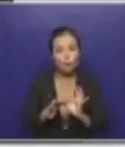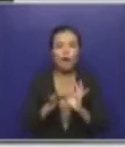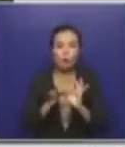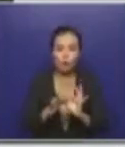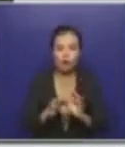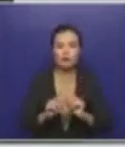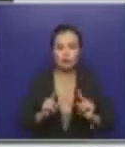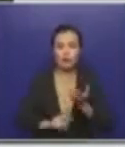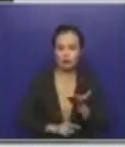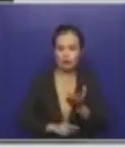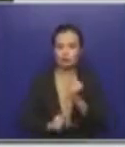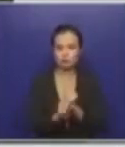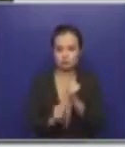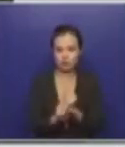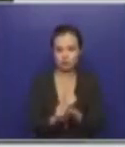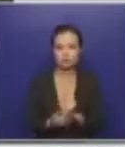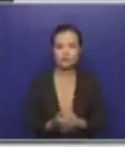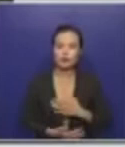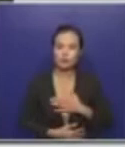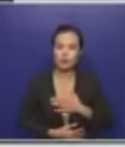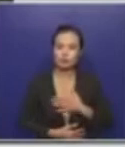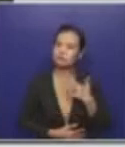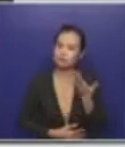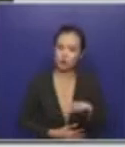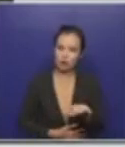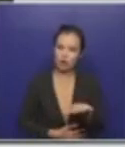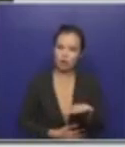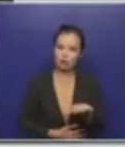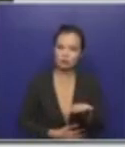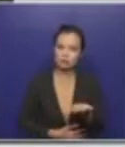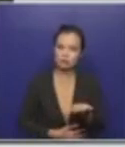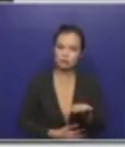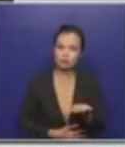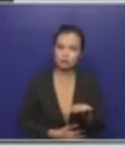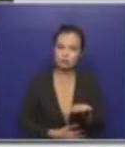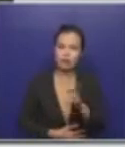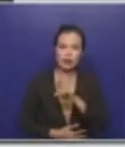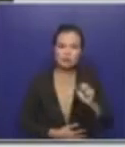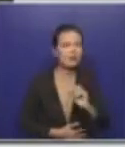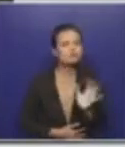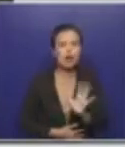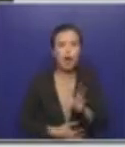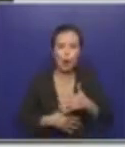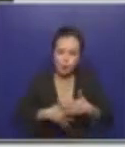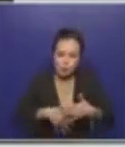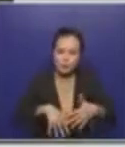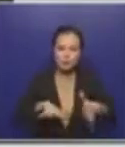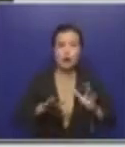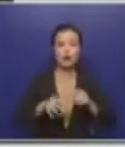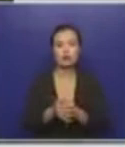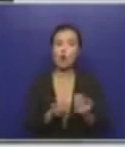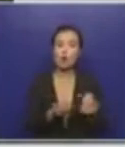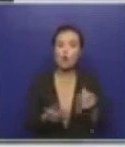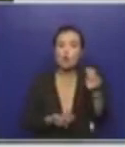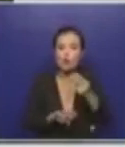ต่สิ่งที่ท่านจะต้องทำนะครับผมขอว่าอย่าเอามาอยู่ในสภาเราเลยครับปล่อยให้ลูกๆหลานๆเขาปฏิบัติ